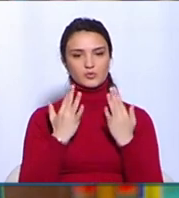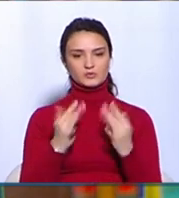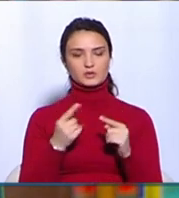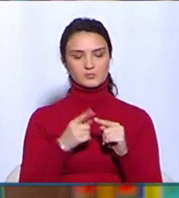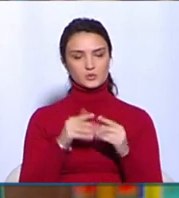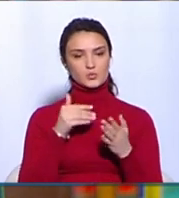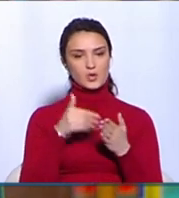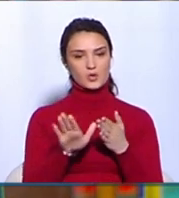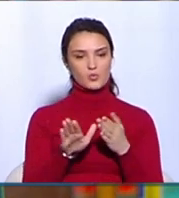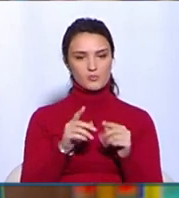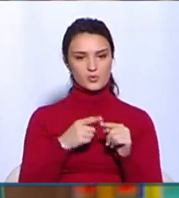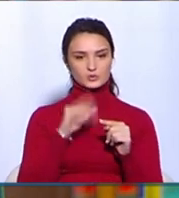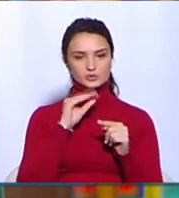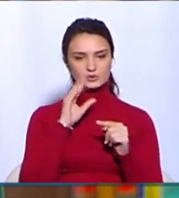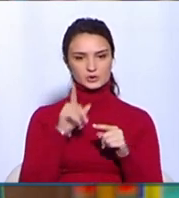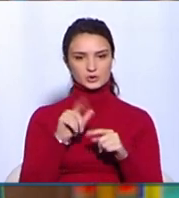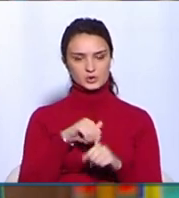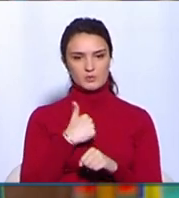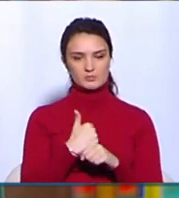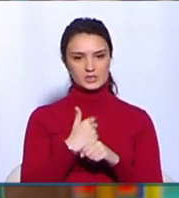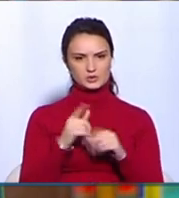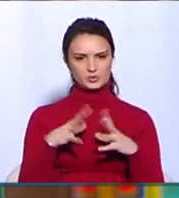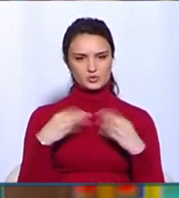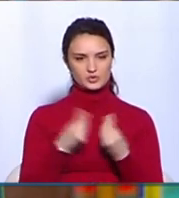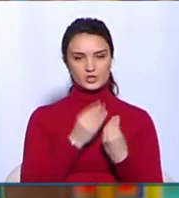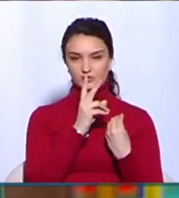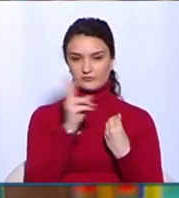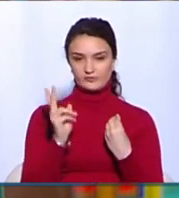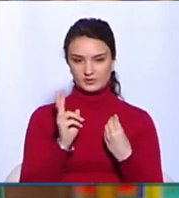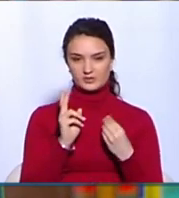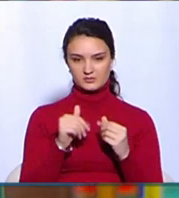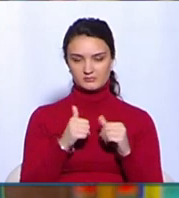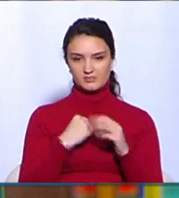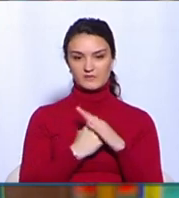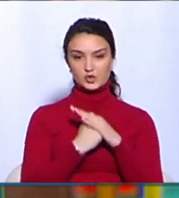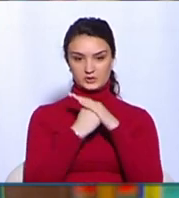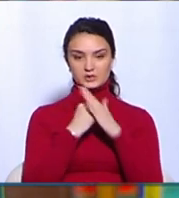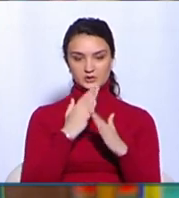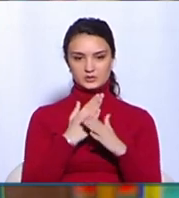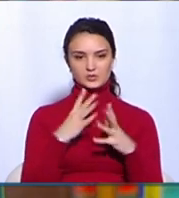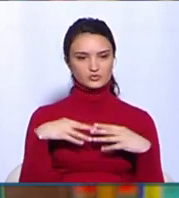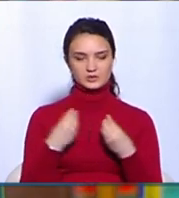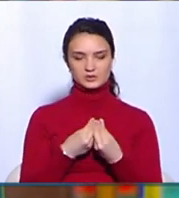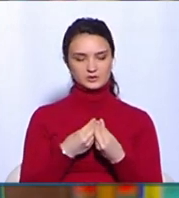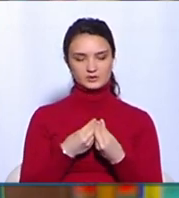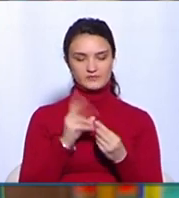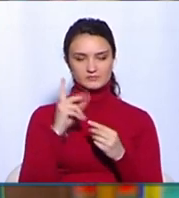მოთხოვნილებების უარყოფა. როდესაც დომინანტაა ოჯახში ვიღაც, ოჯახი არის